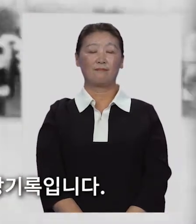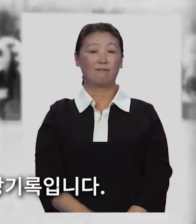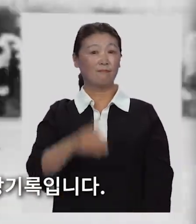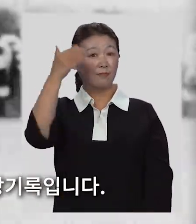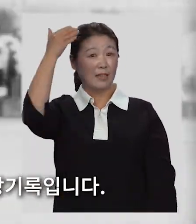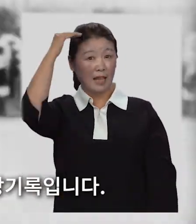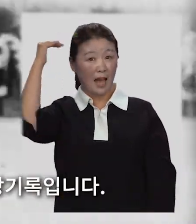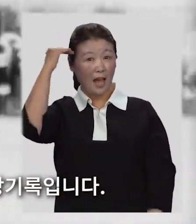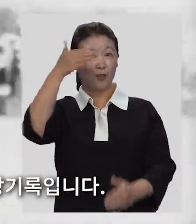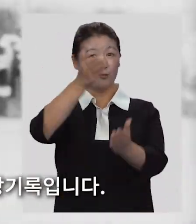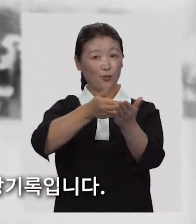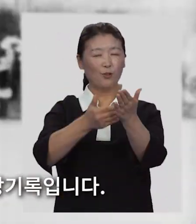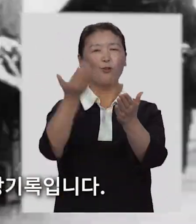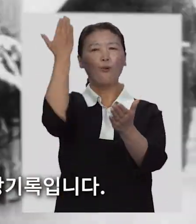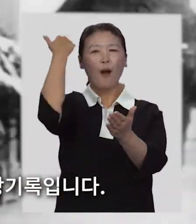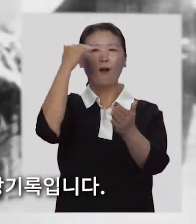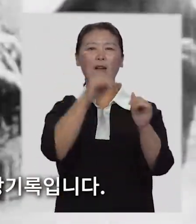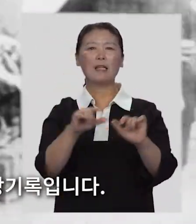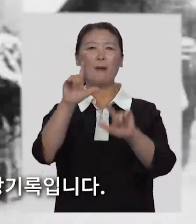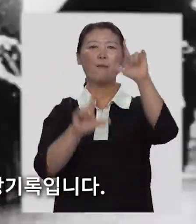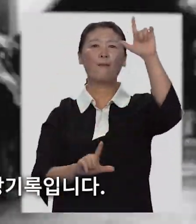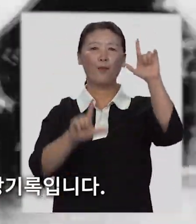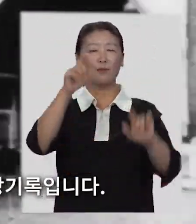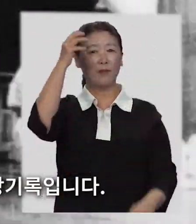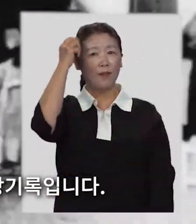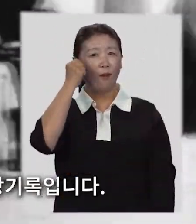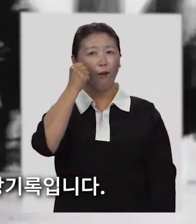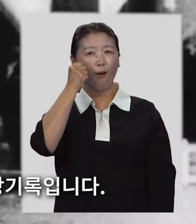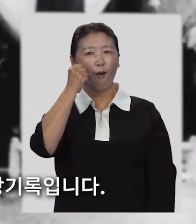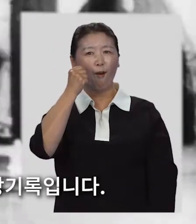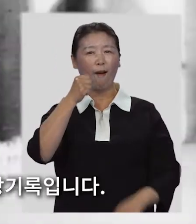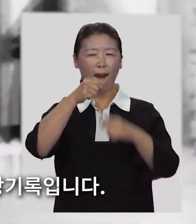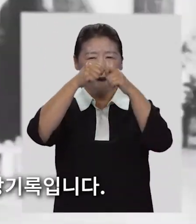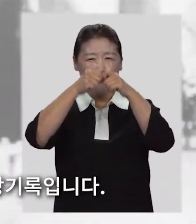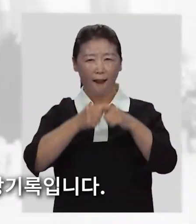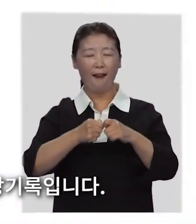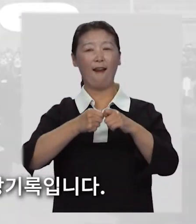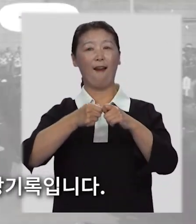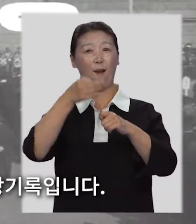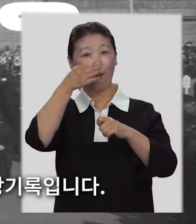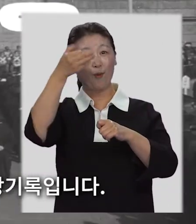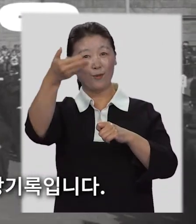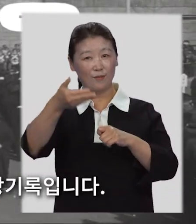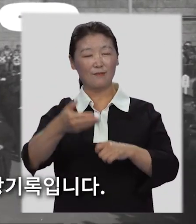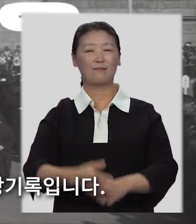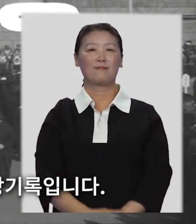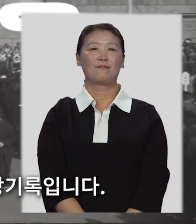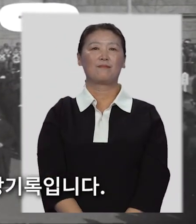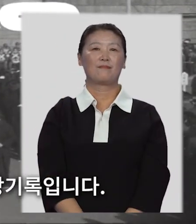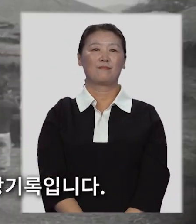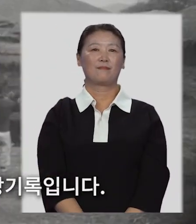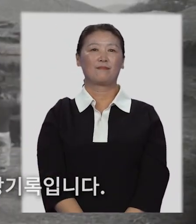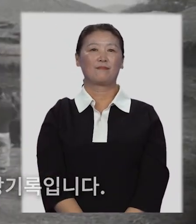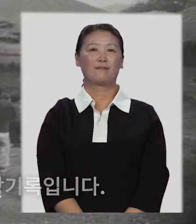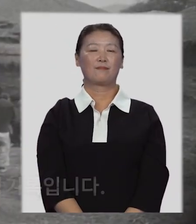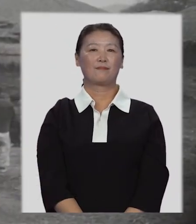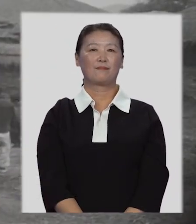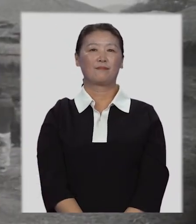그중 대한뉴스는 과거 일상의 흔적과 기억을 생생하게 담아낸 영상 기록입니다.